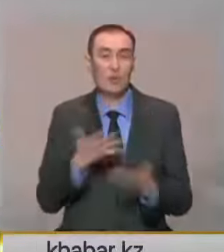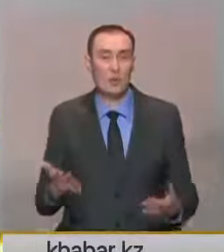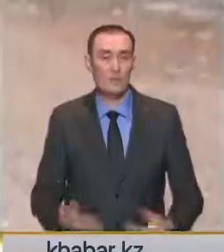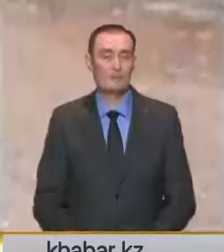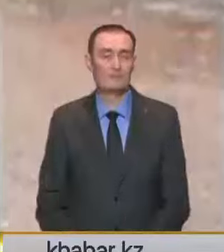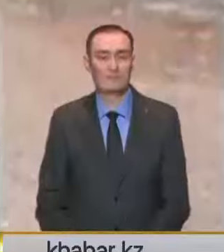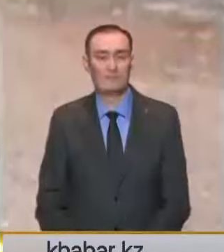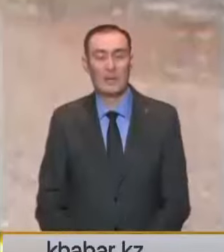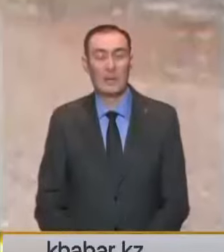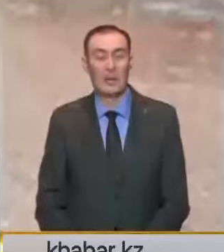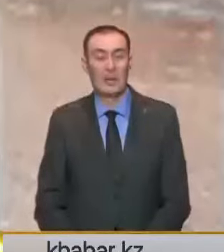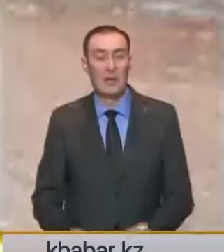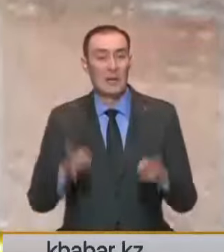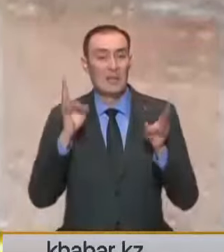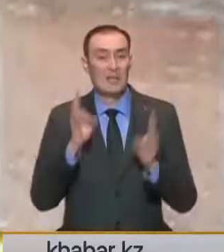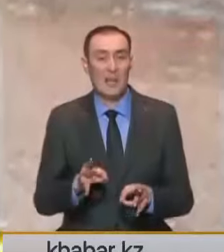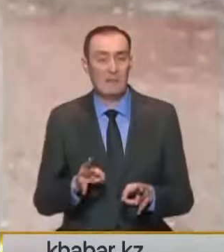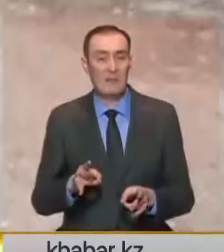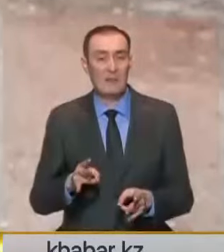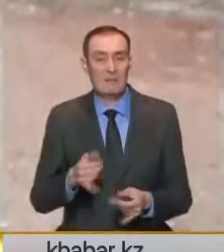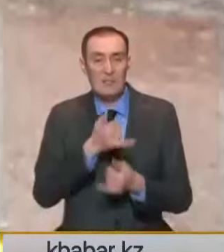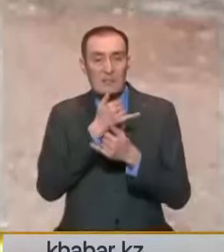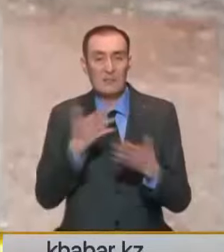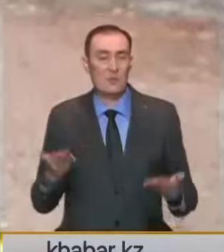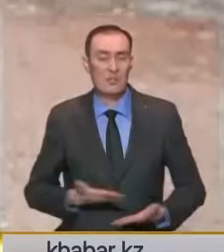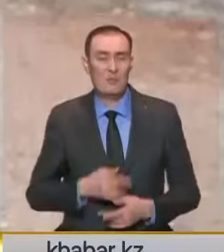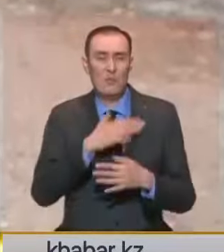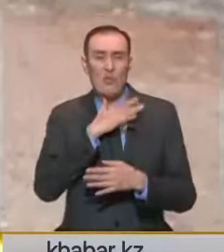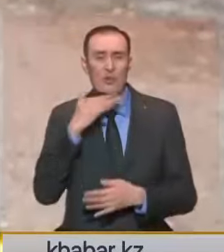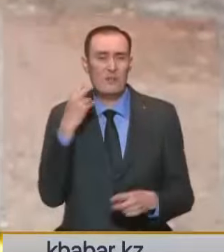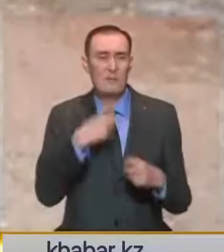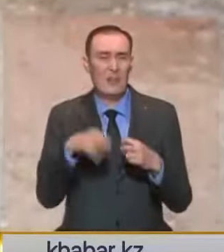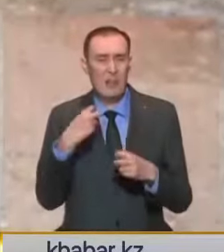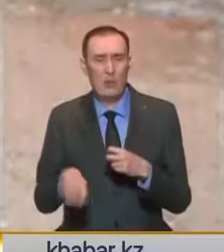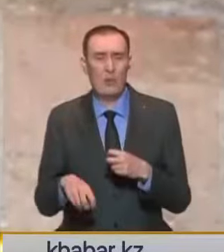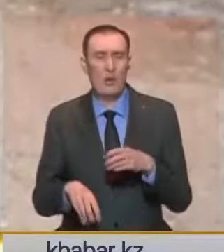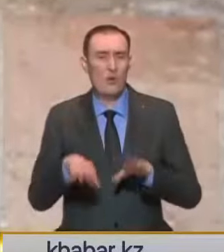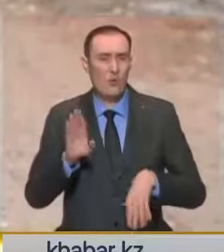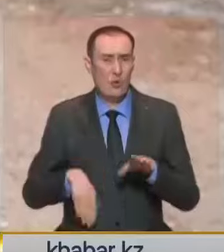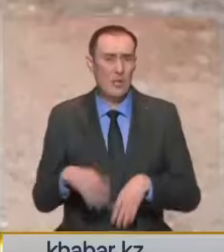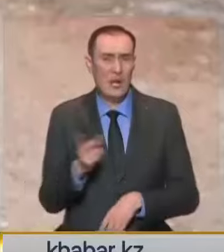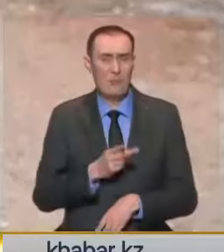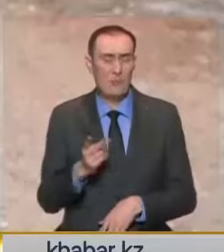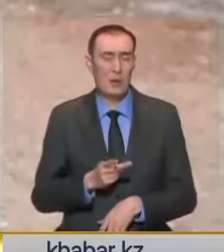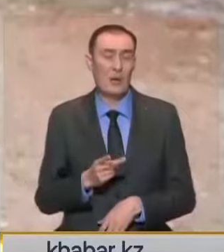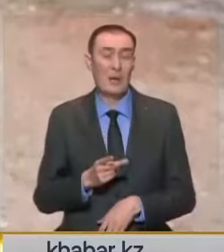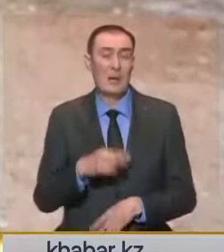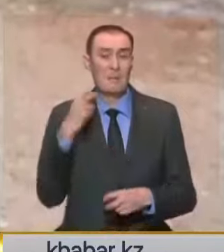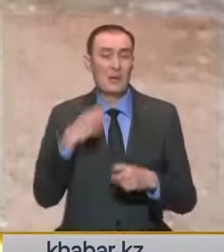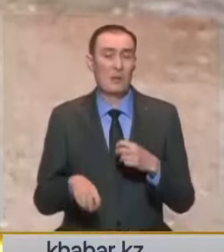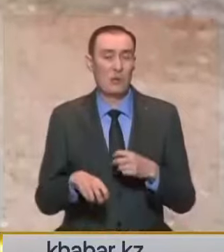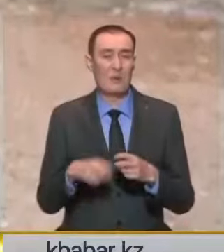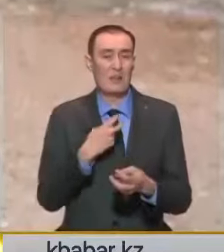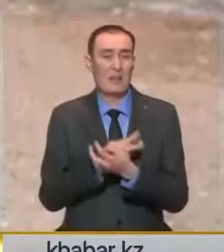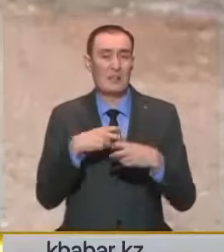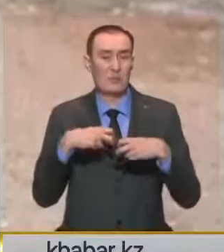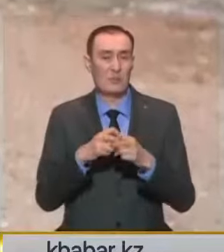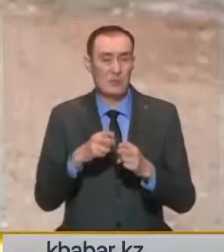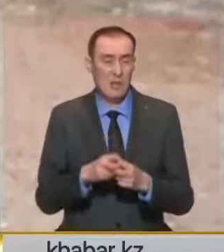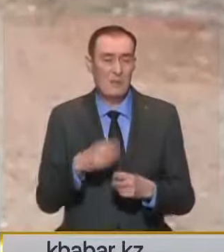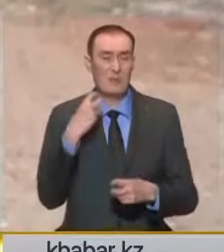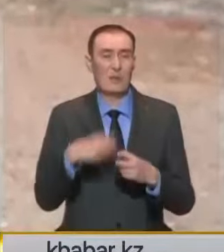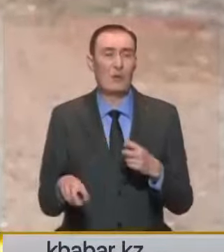удалось. Травмы, несовместимые с жизнью, это множественные переломы, переломы голени обеих, переломы тазобедренного сустава,